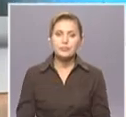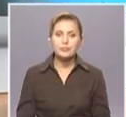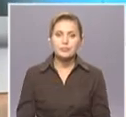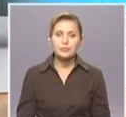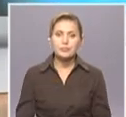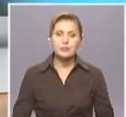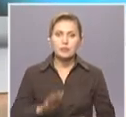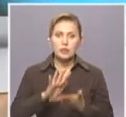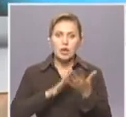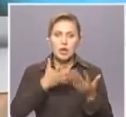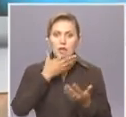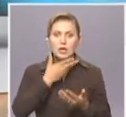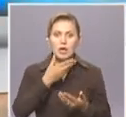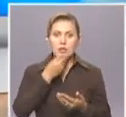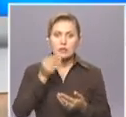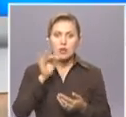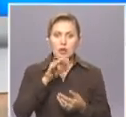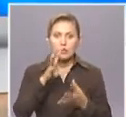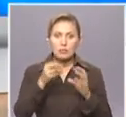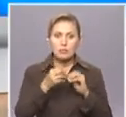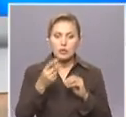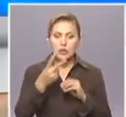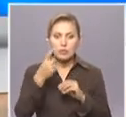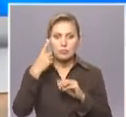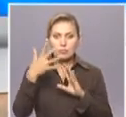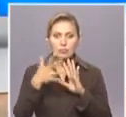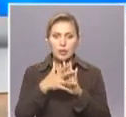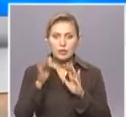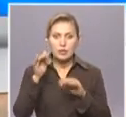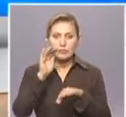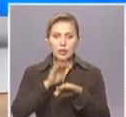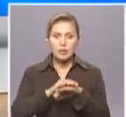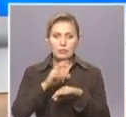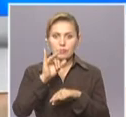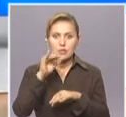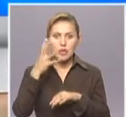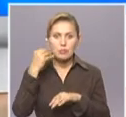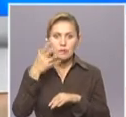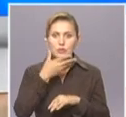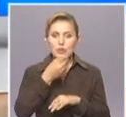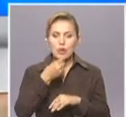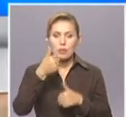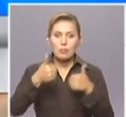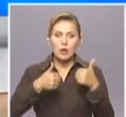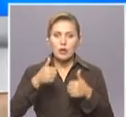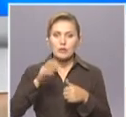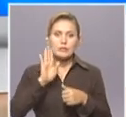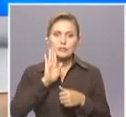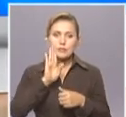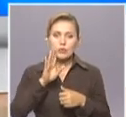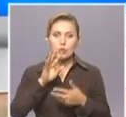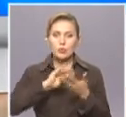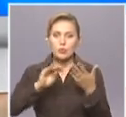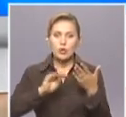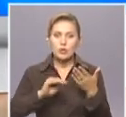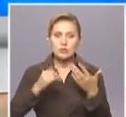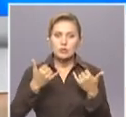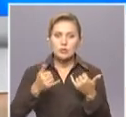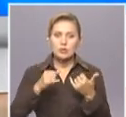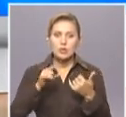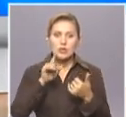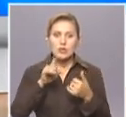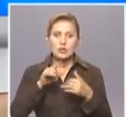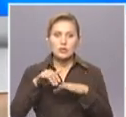Әрмен кеттік. Сұлулық пен сұлулық егіз ұғым. Дәл осы сөзді дәлелдеген Мисс Алматы сұлулық байқауының арулары мен журналист бұрымдылар жасыл